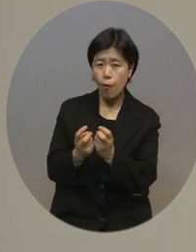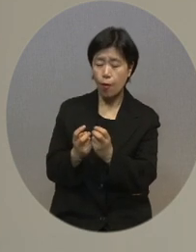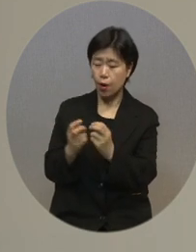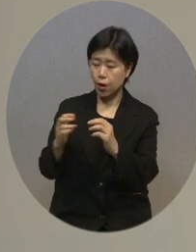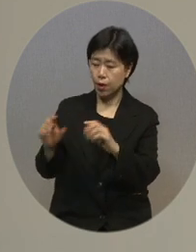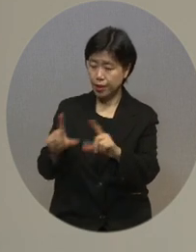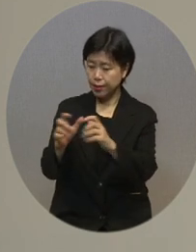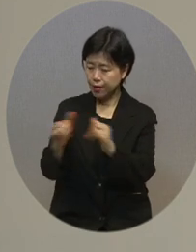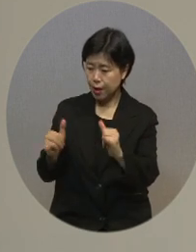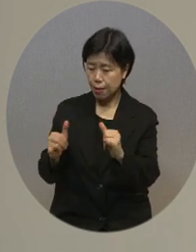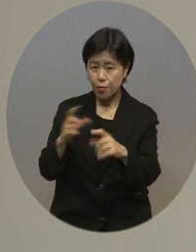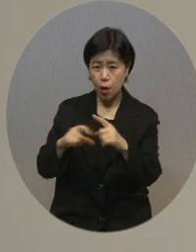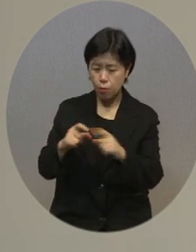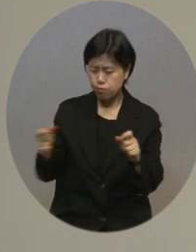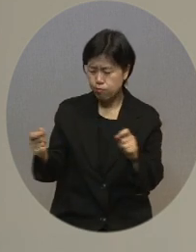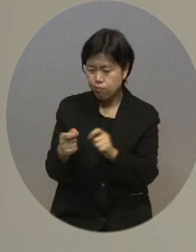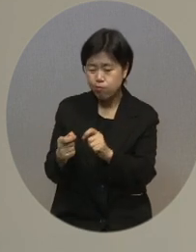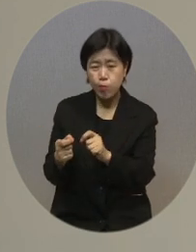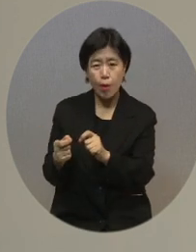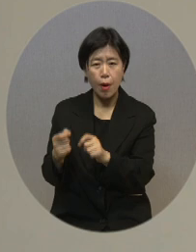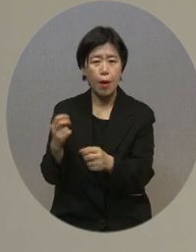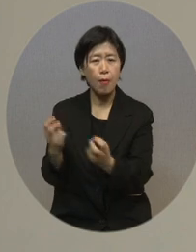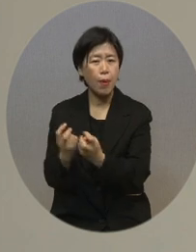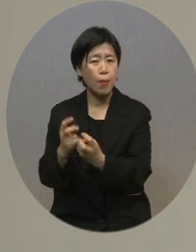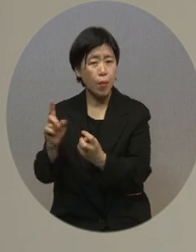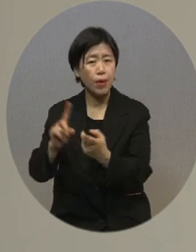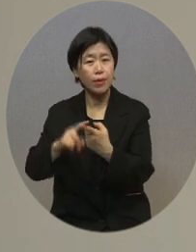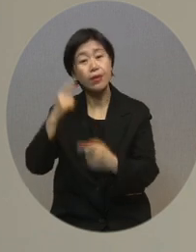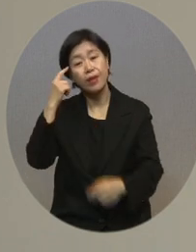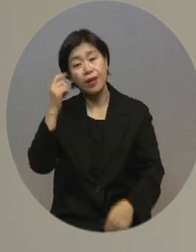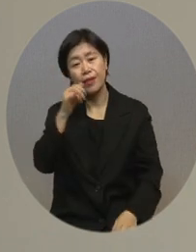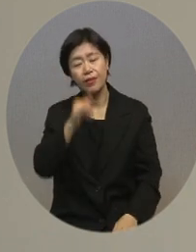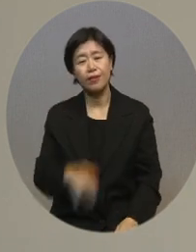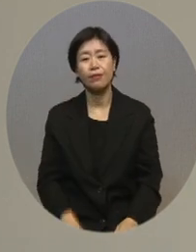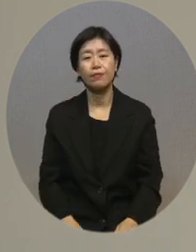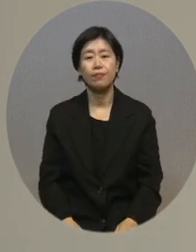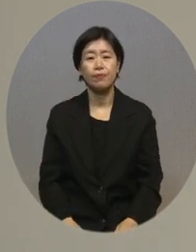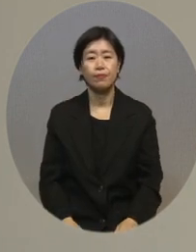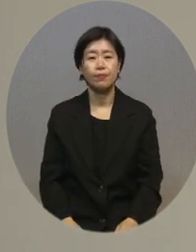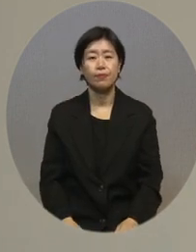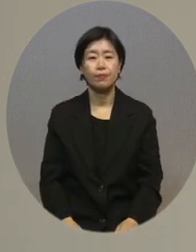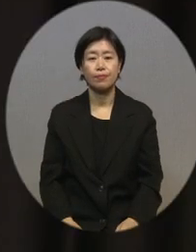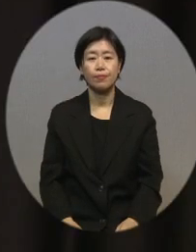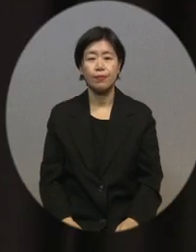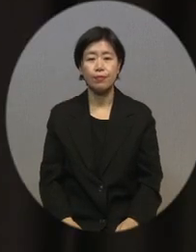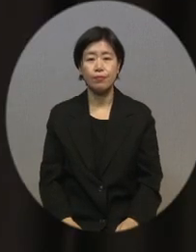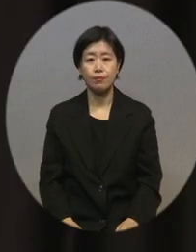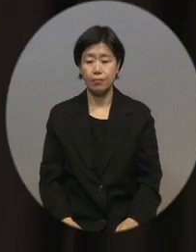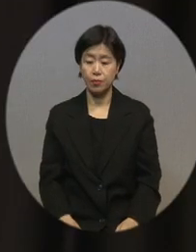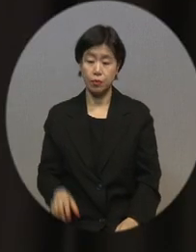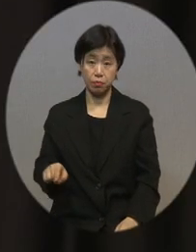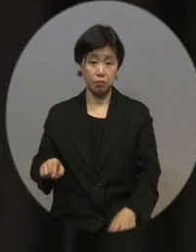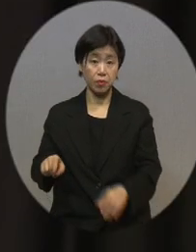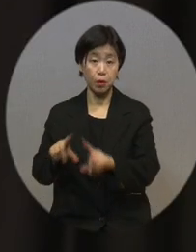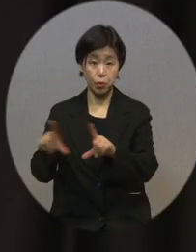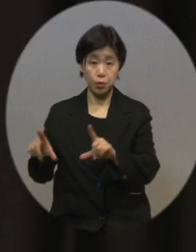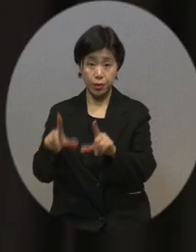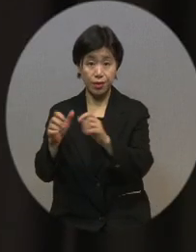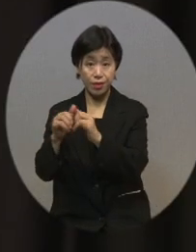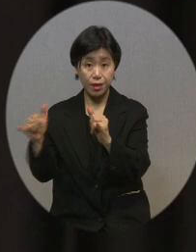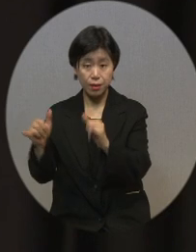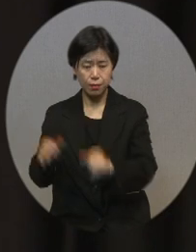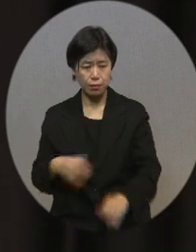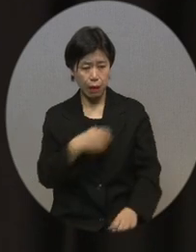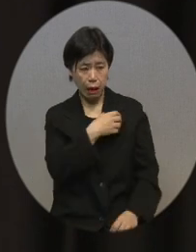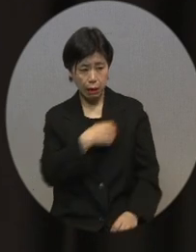이제 일반 주민들이라고 하면은 행정 관서 하면은 왠지 나하고는 먼 동네의 얘기처럼